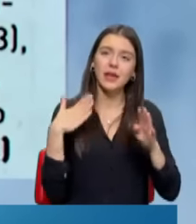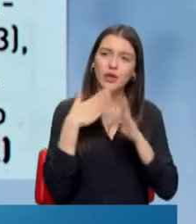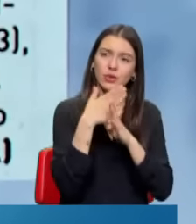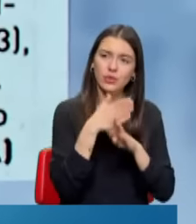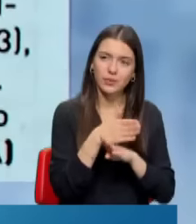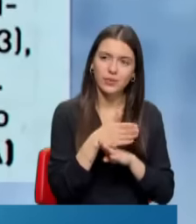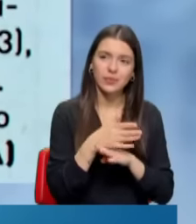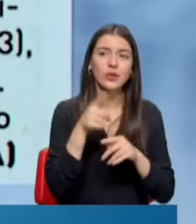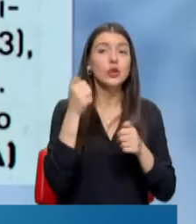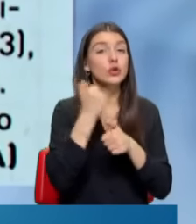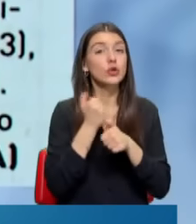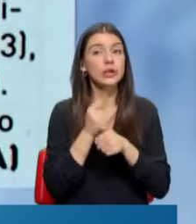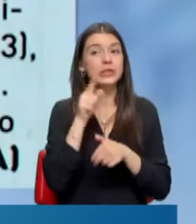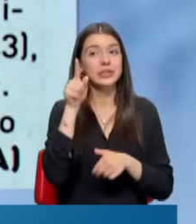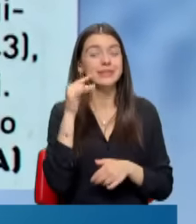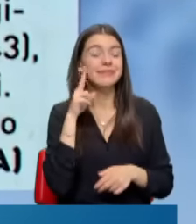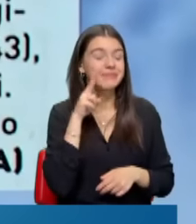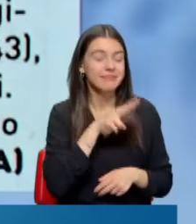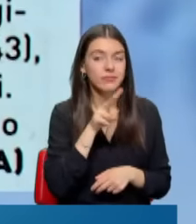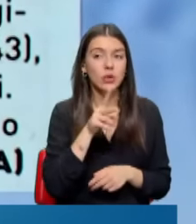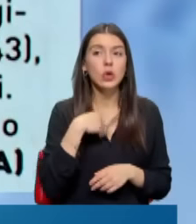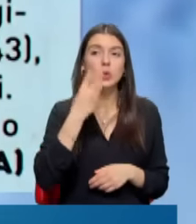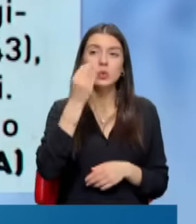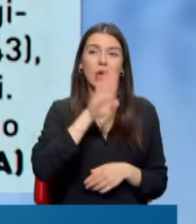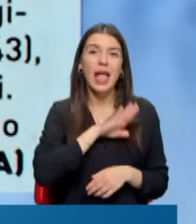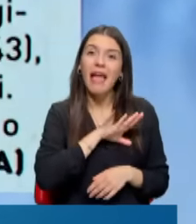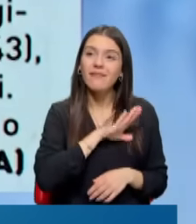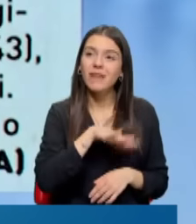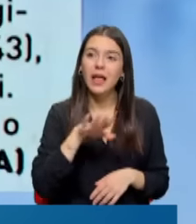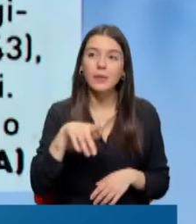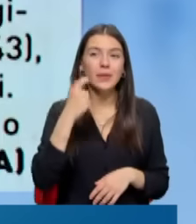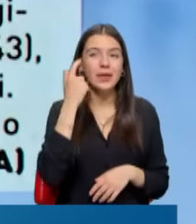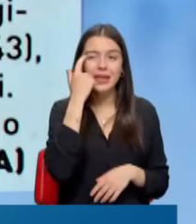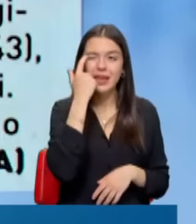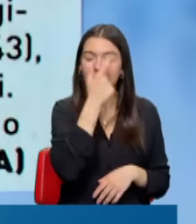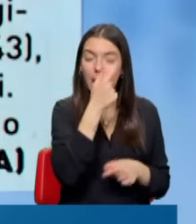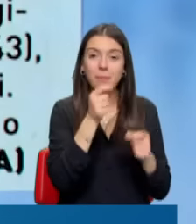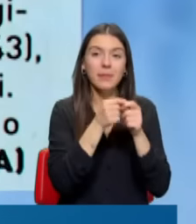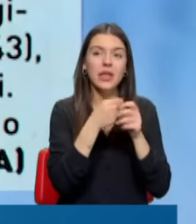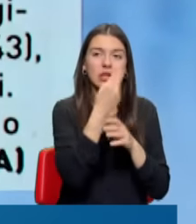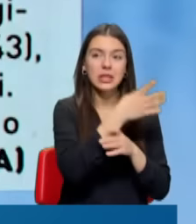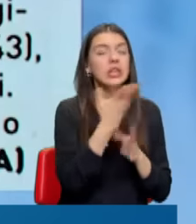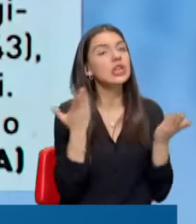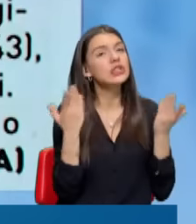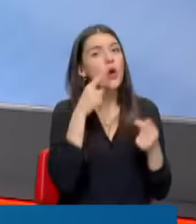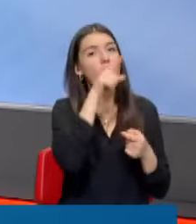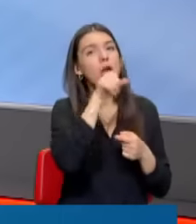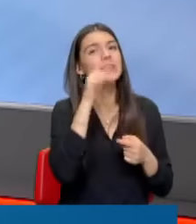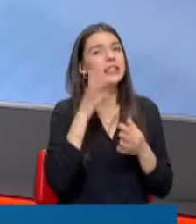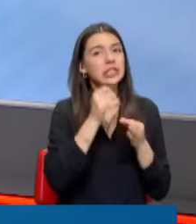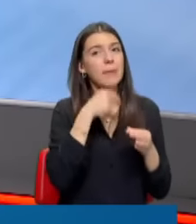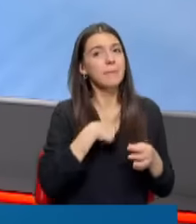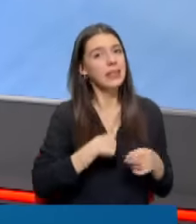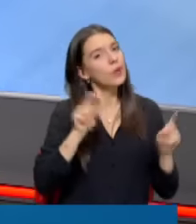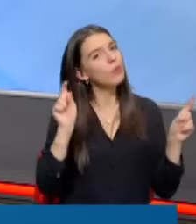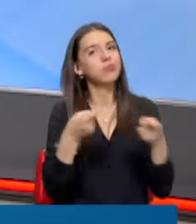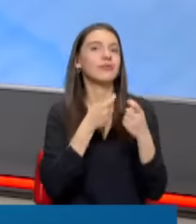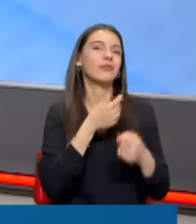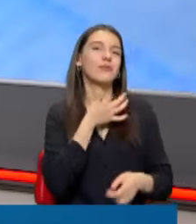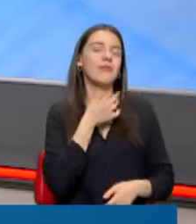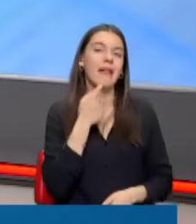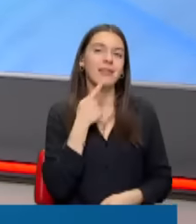eden Gülçin Ergiyer, çocuğumun masmavi gözleri, kornealarını bağışladık. İnşallah o kişi bir gün beni